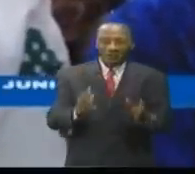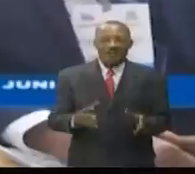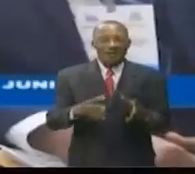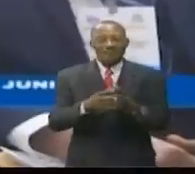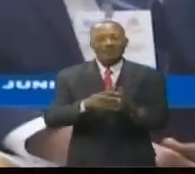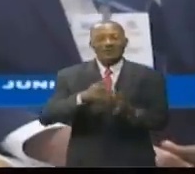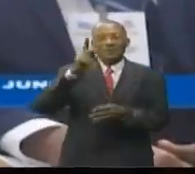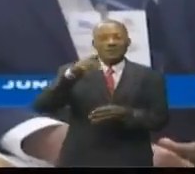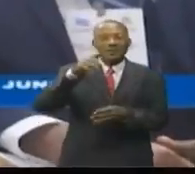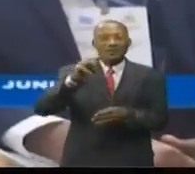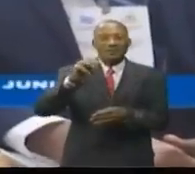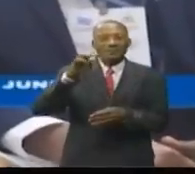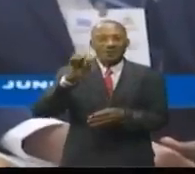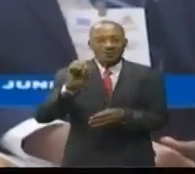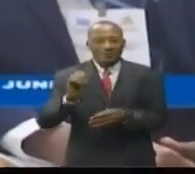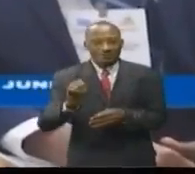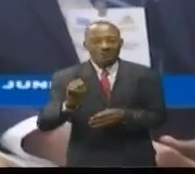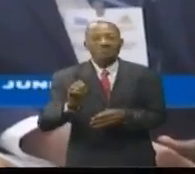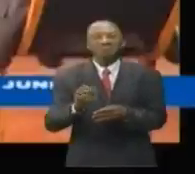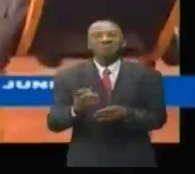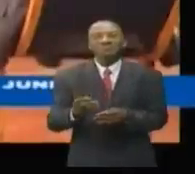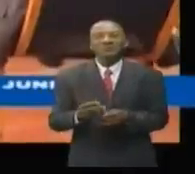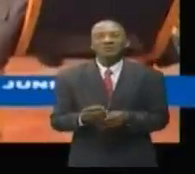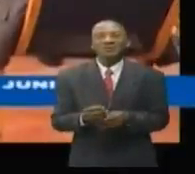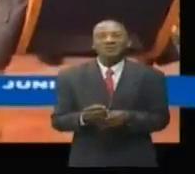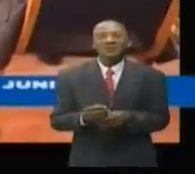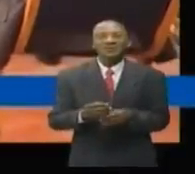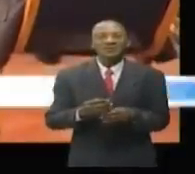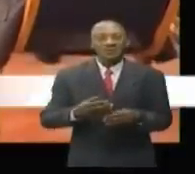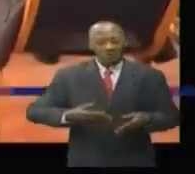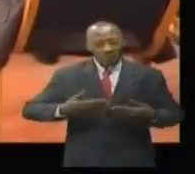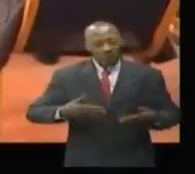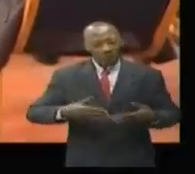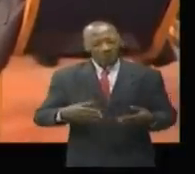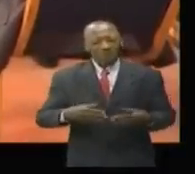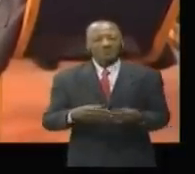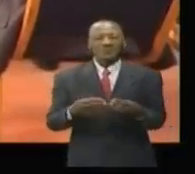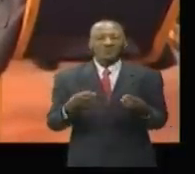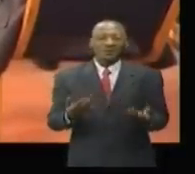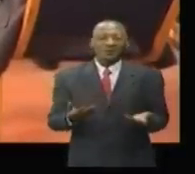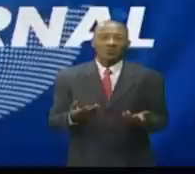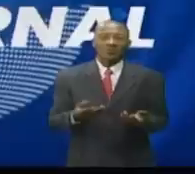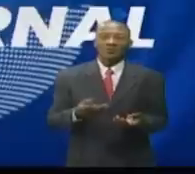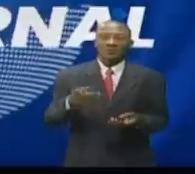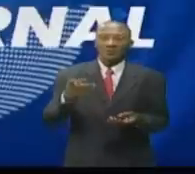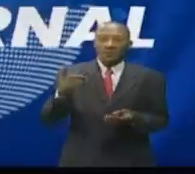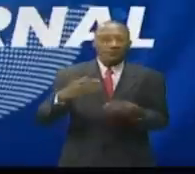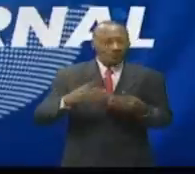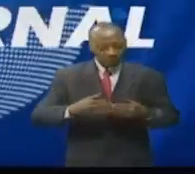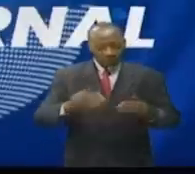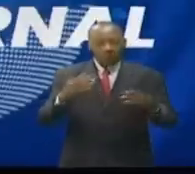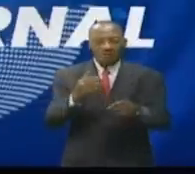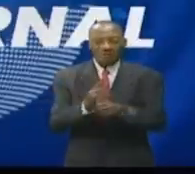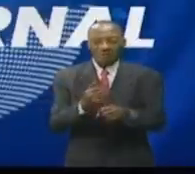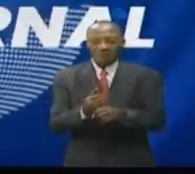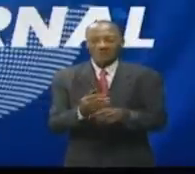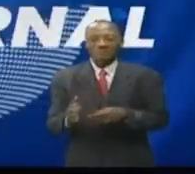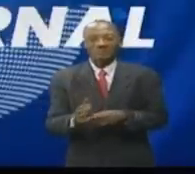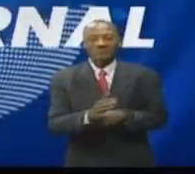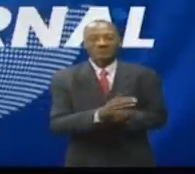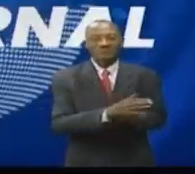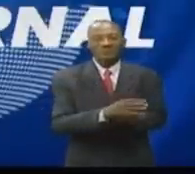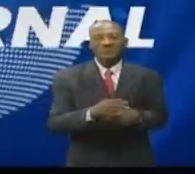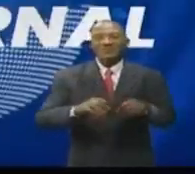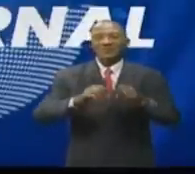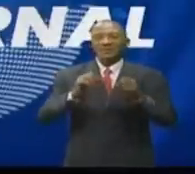culturelle, ce qui limite leurs avancées vers un certain élan de compétitivité. Quel état de lieu de l'électricité